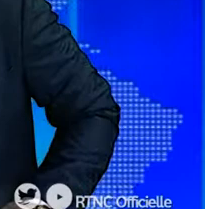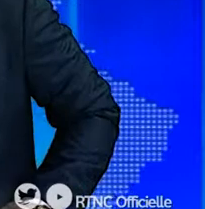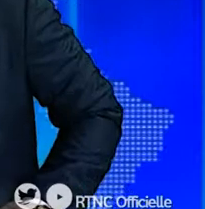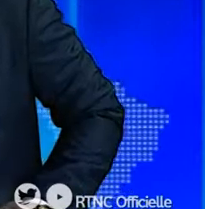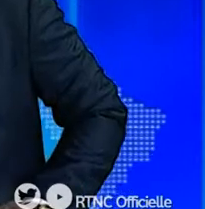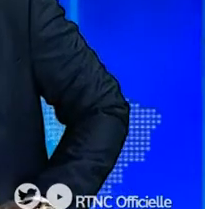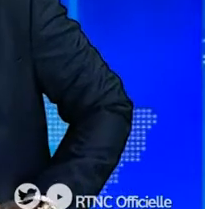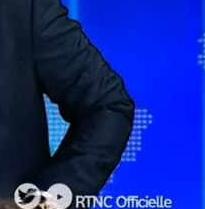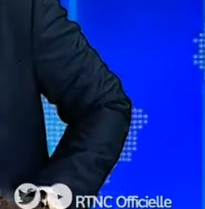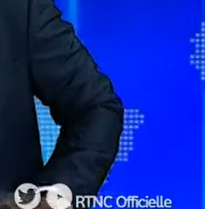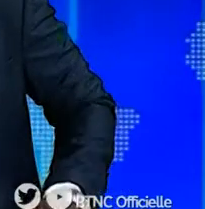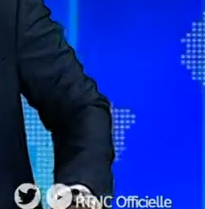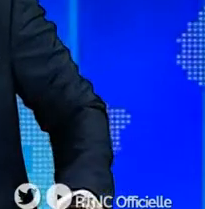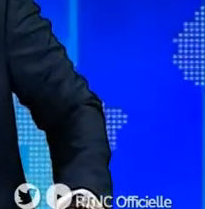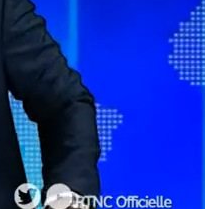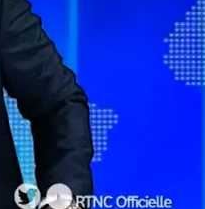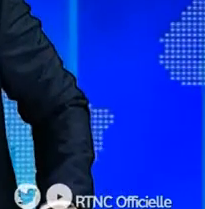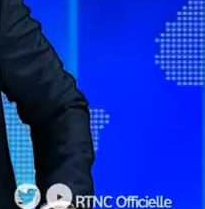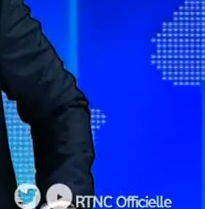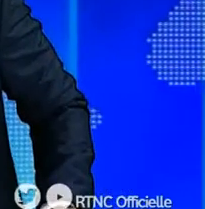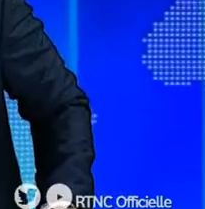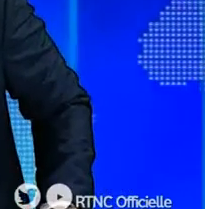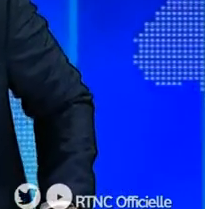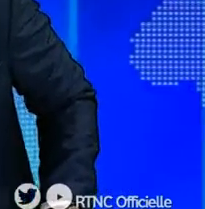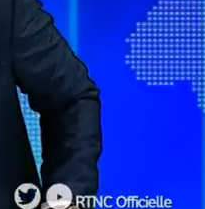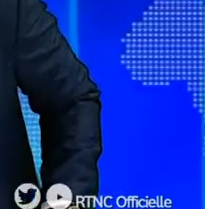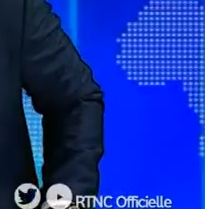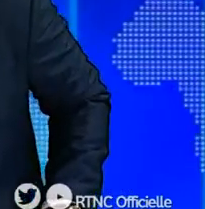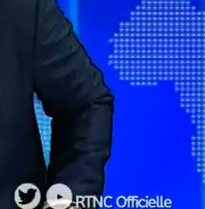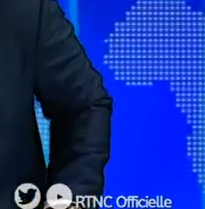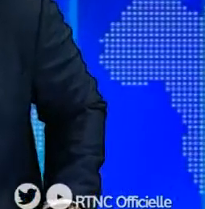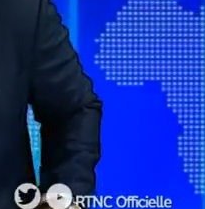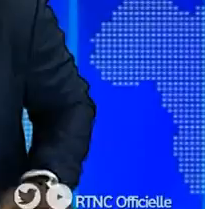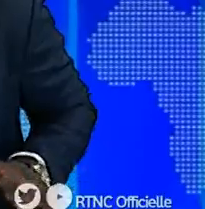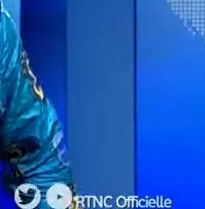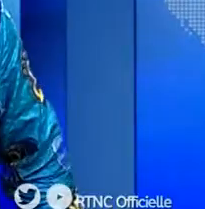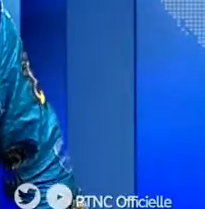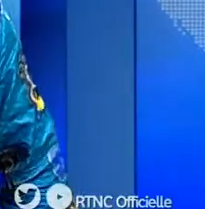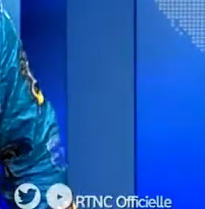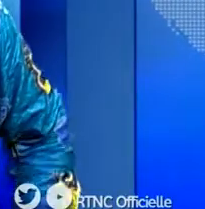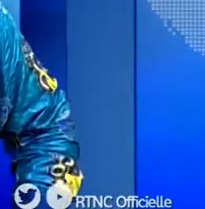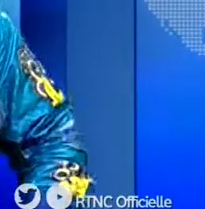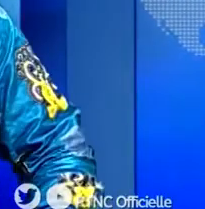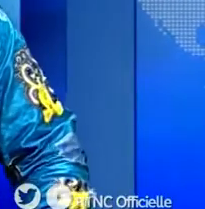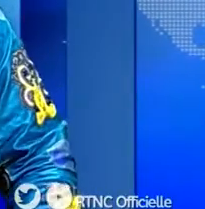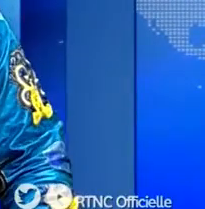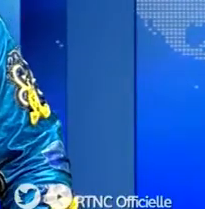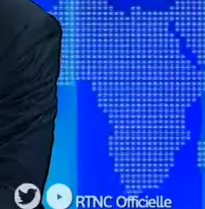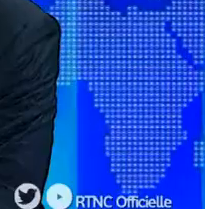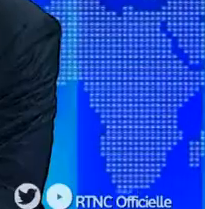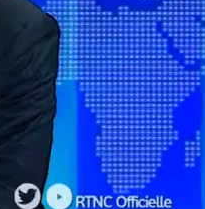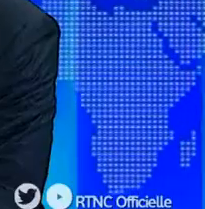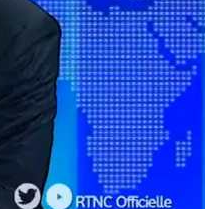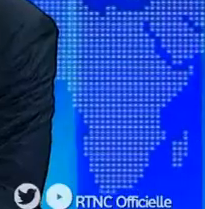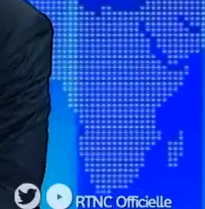L'invité de ce journal s'appelle Jacques Cambalé. Il est apparu sur vos écrans il y a quelques secondes. Notre réalisateur a